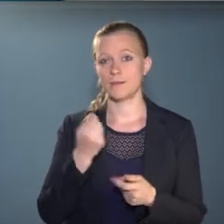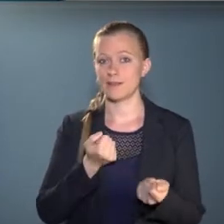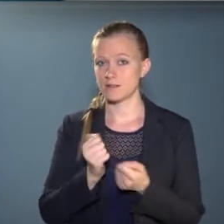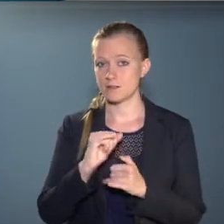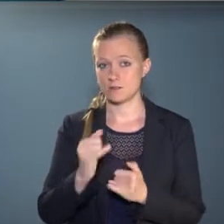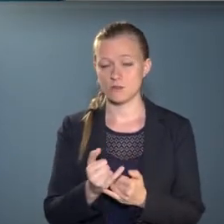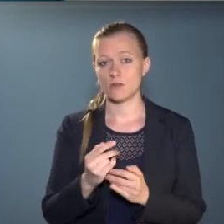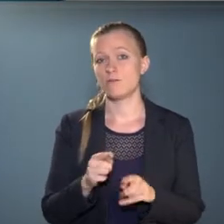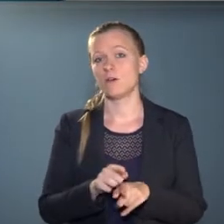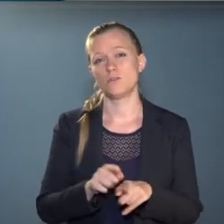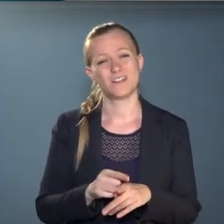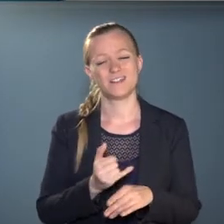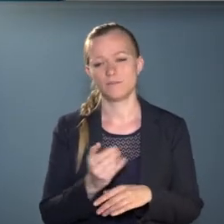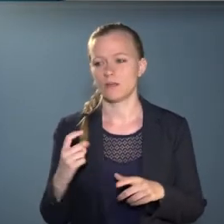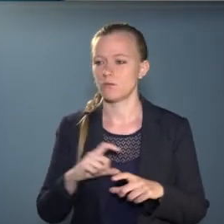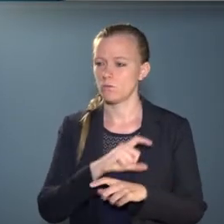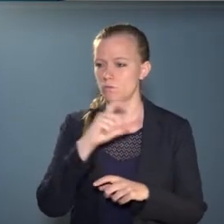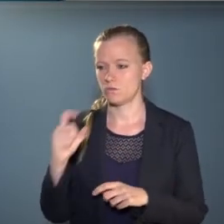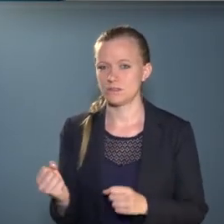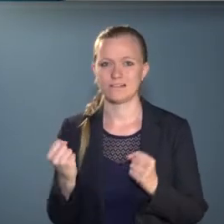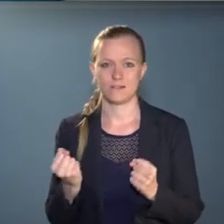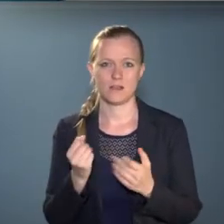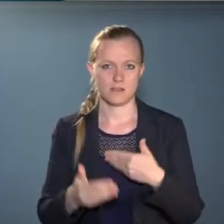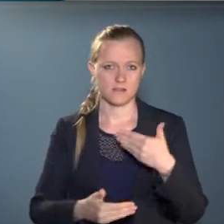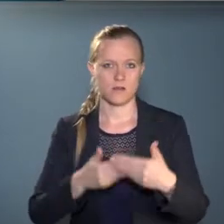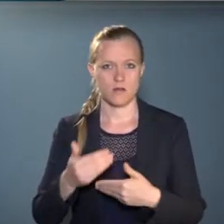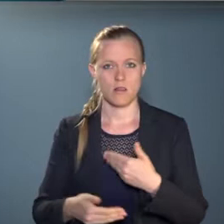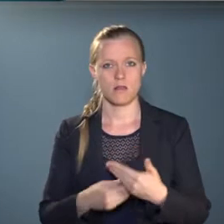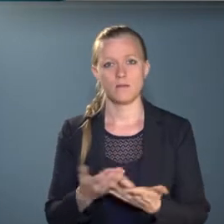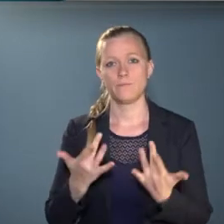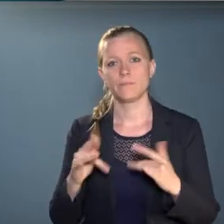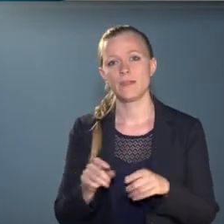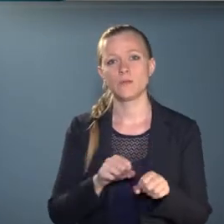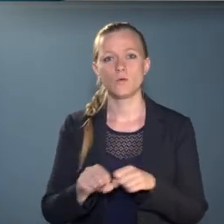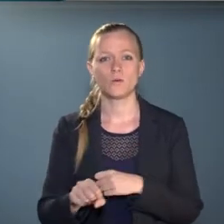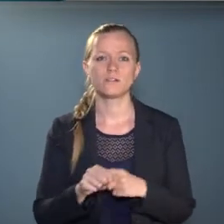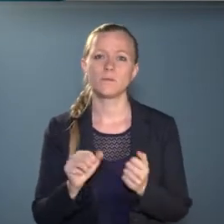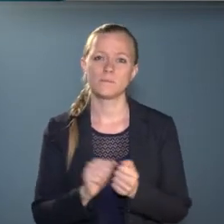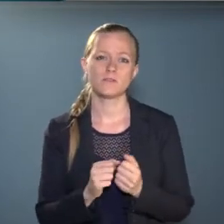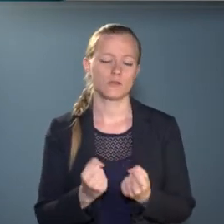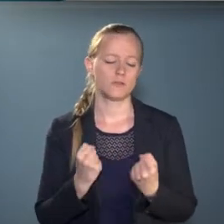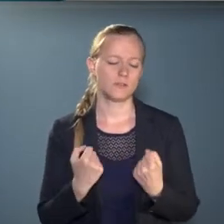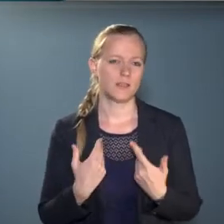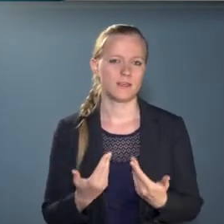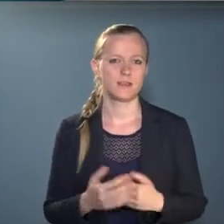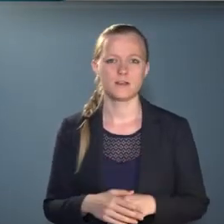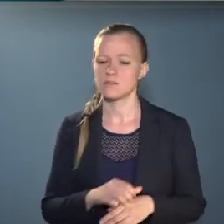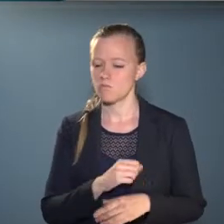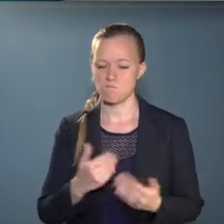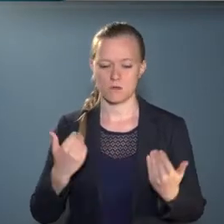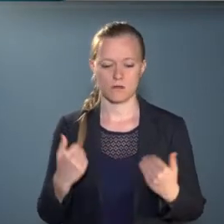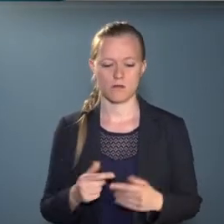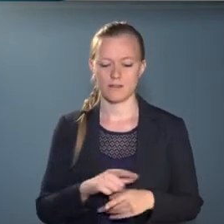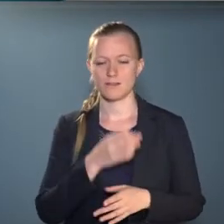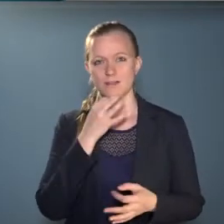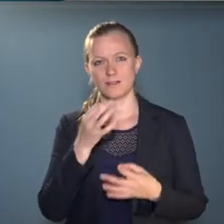és valahol bizony évek óta nehezen haladunk. Egy helyi önkormányzatnak biztos, hogy nagyon nehéz is önmagában ezekben